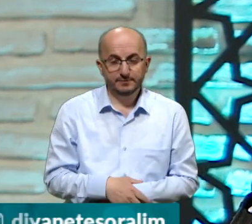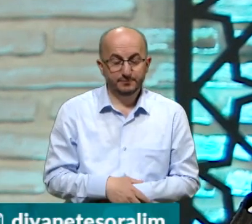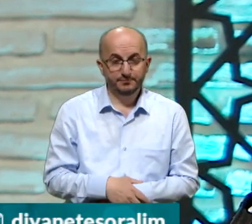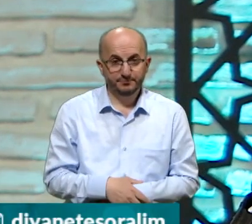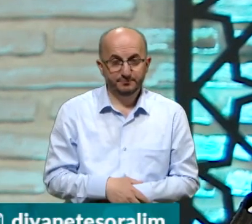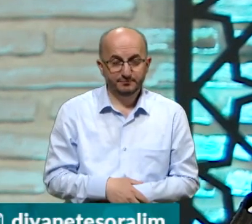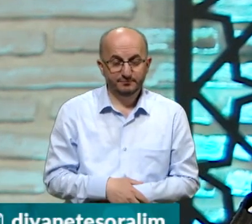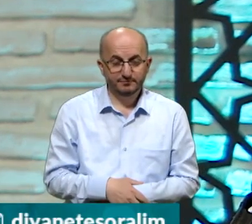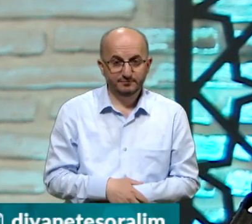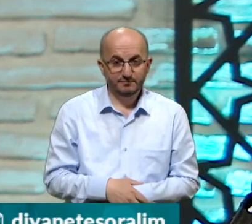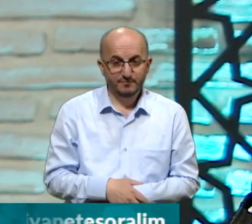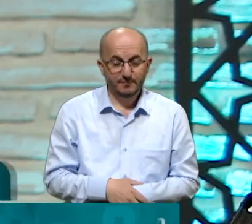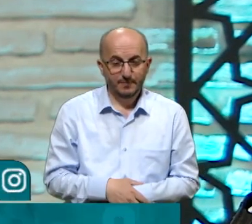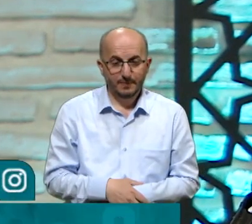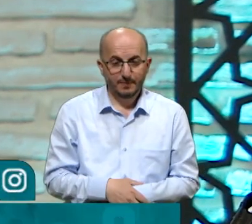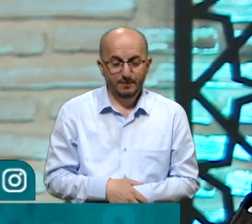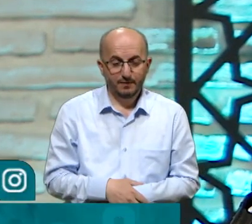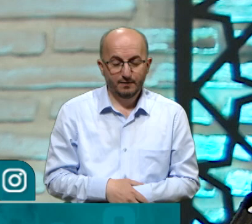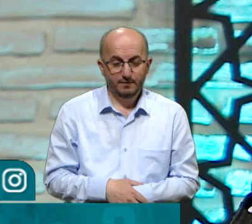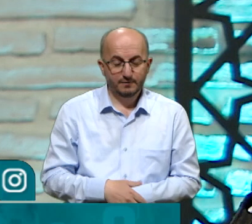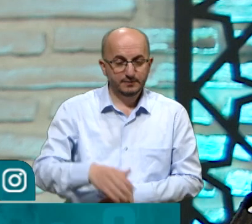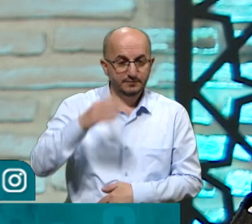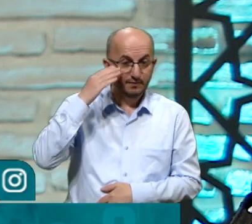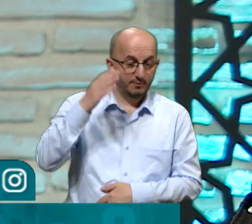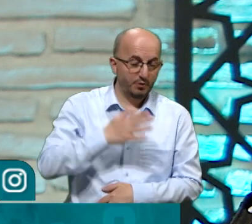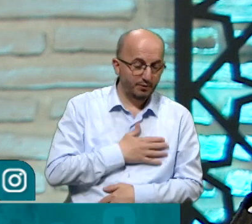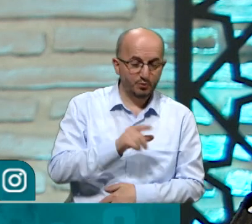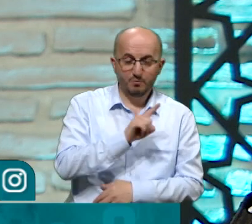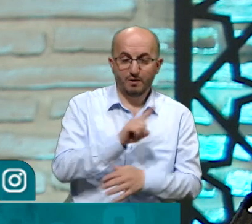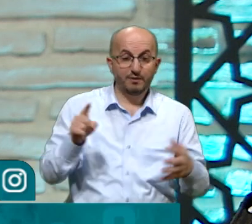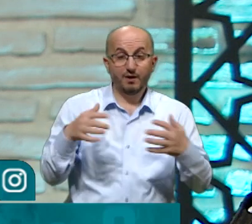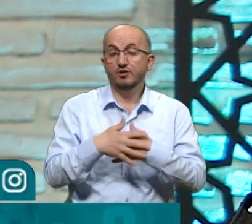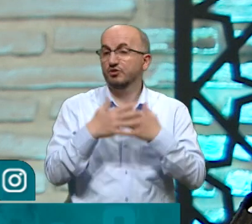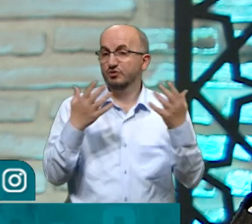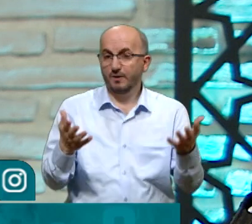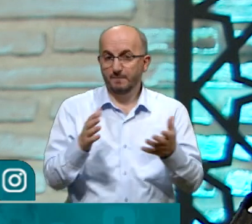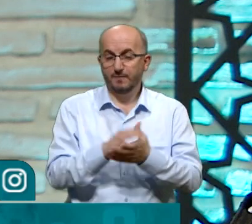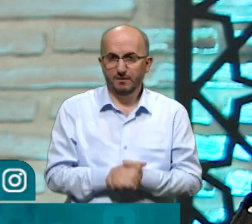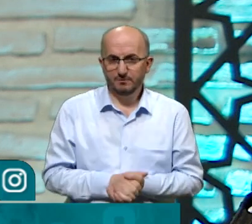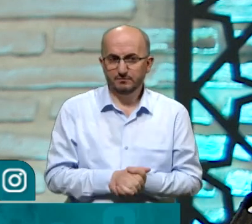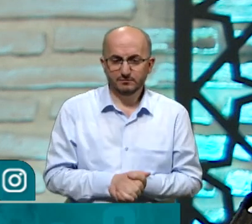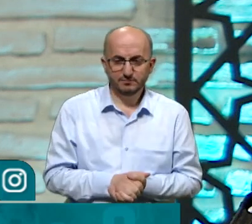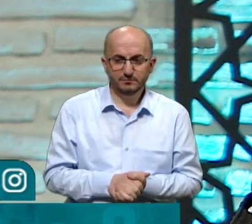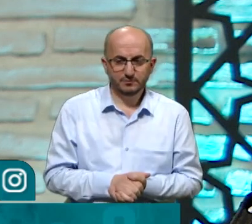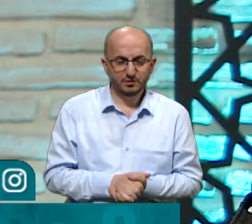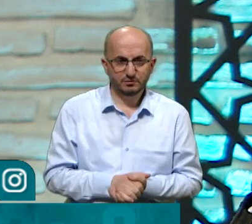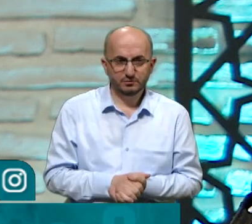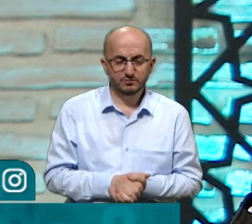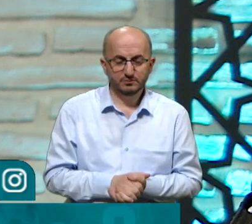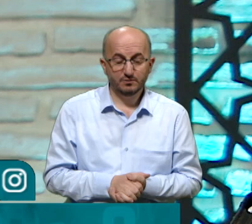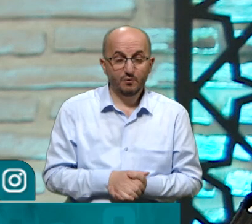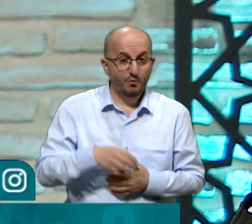hoş geldiniz şükür Bey Selamünaleyküm hayırlı akşamlar hocam Aleykümselam Hayırlı akşamlar hocam